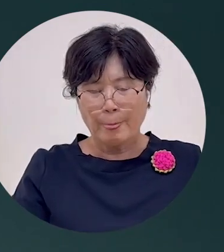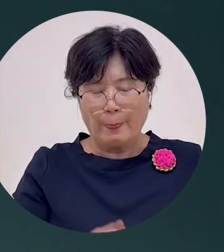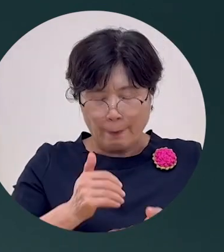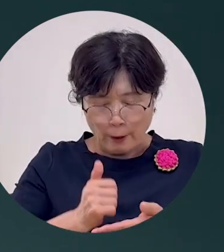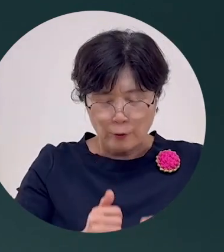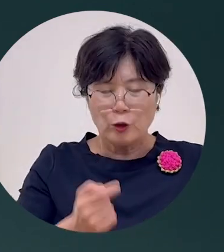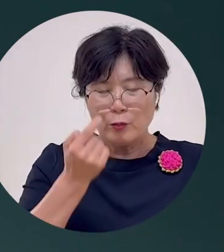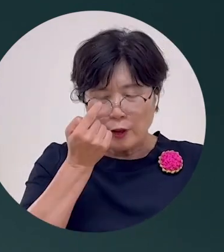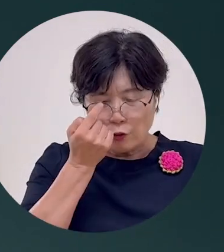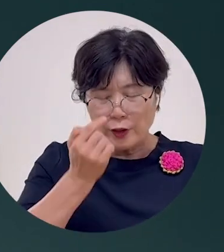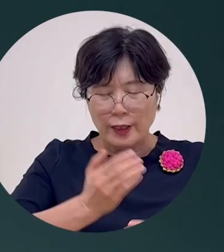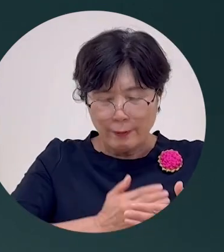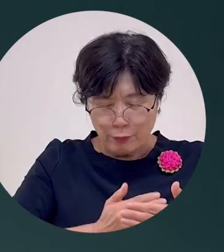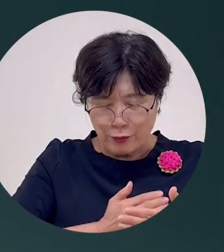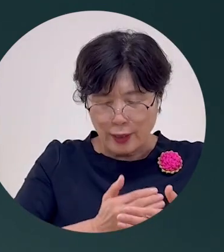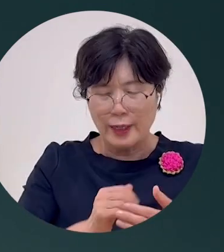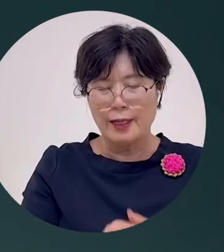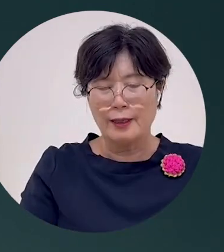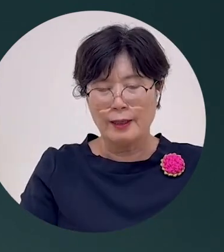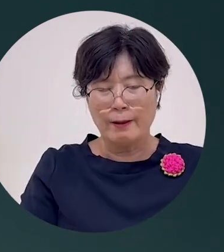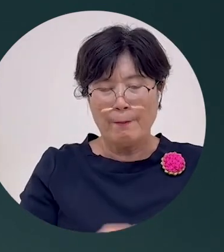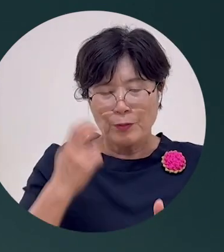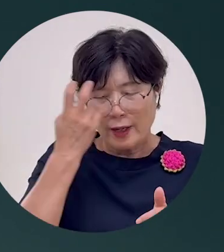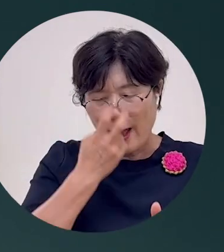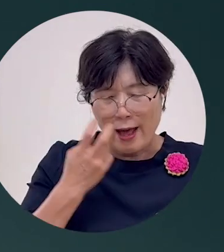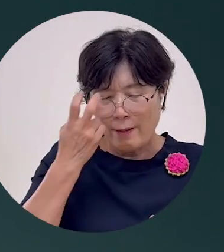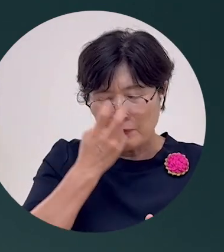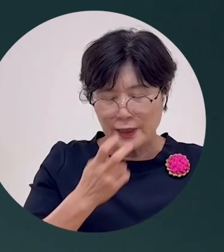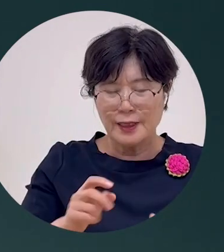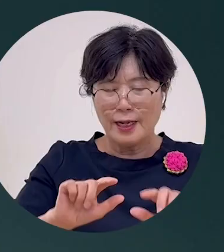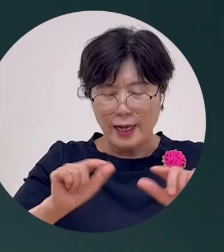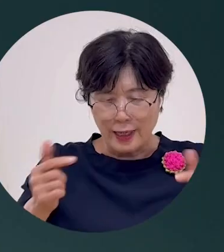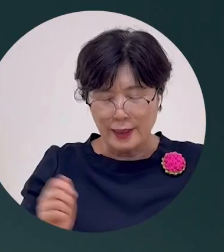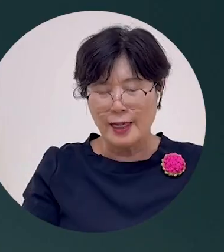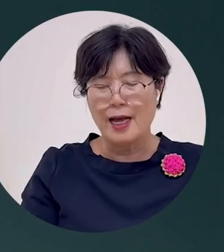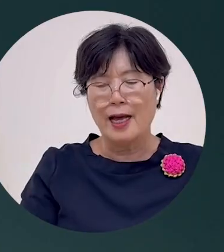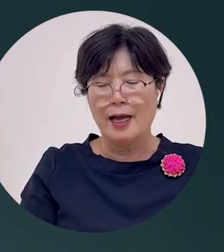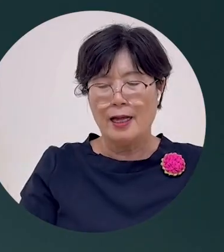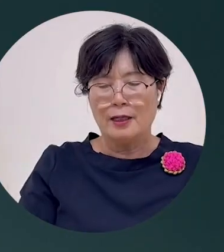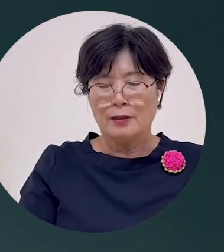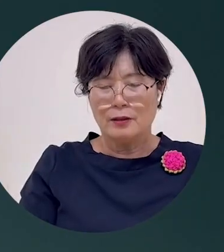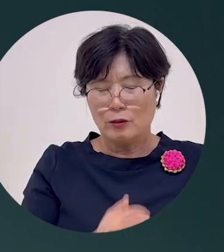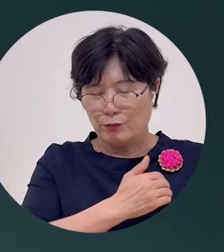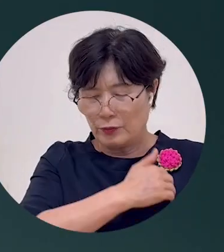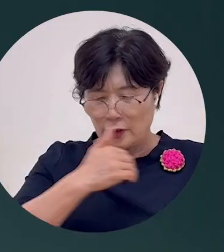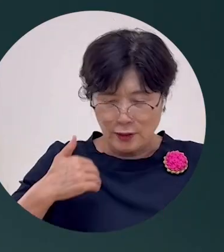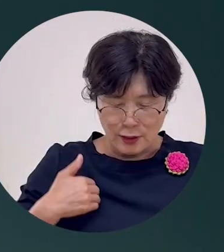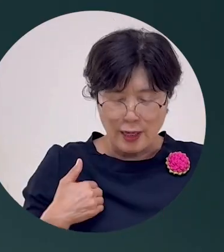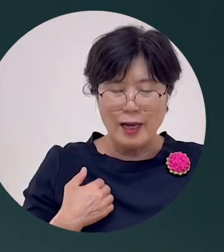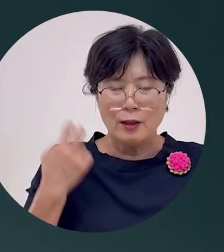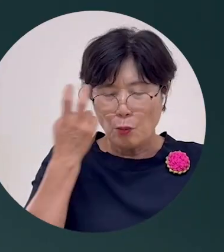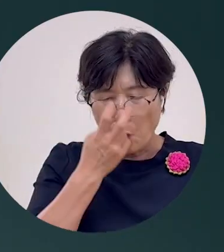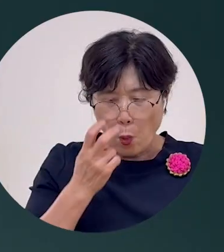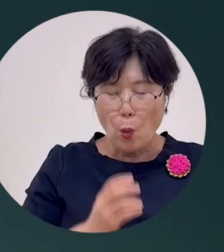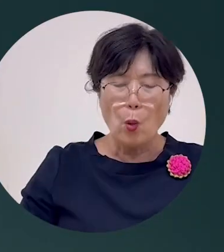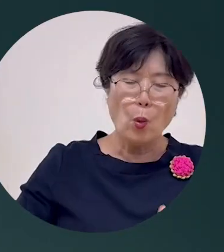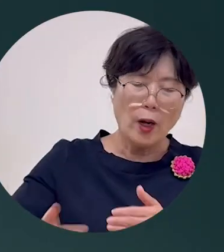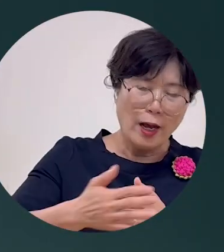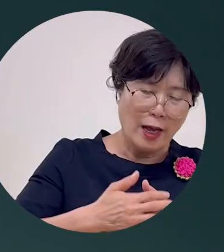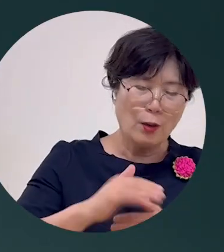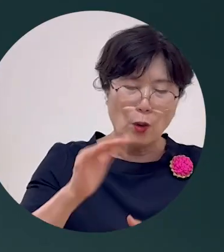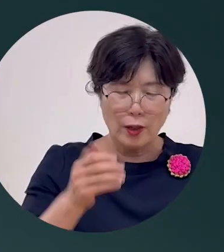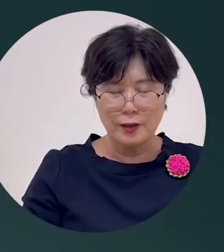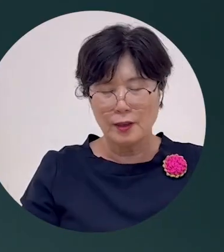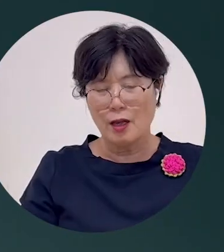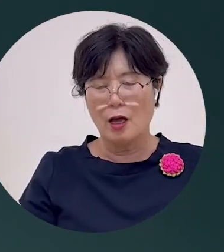주님의 눈이 불안한 감시가 아니라 든든한 보호가 되어서 우리로 하여금